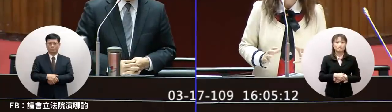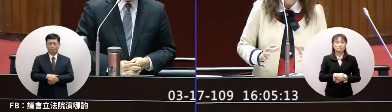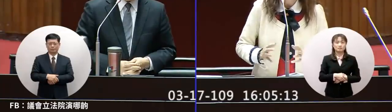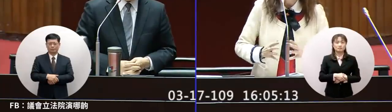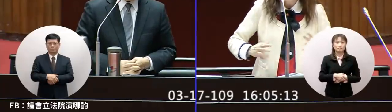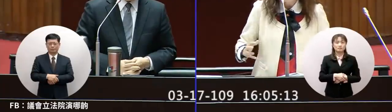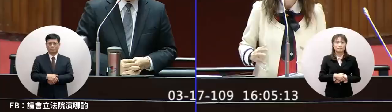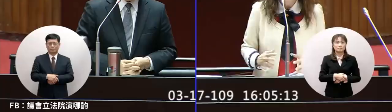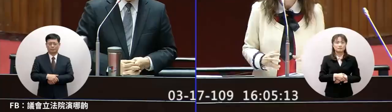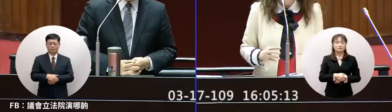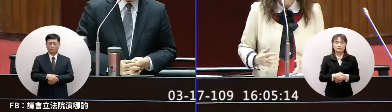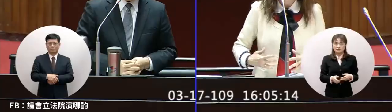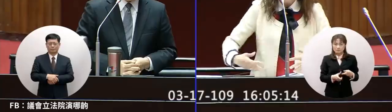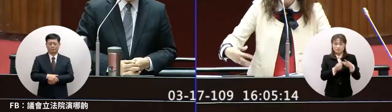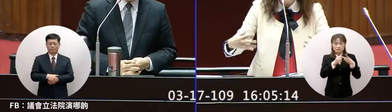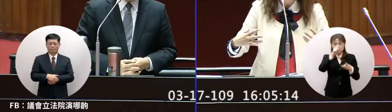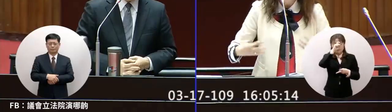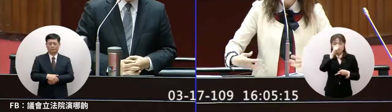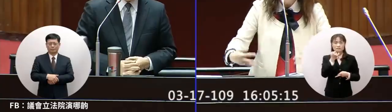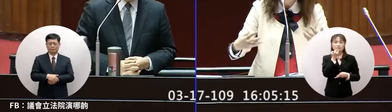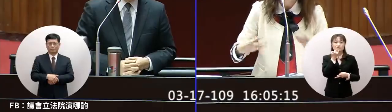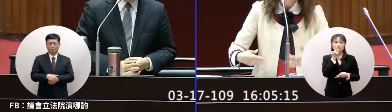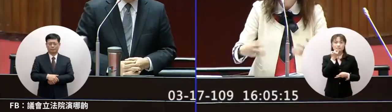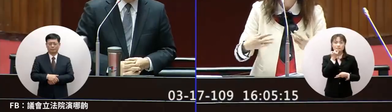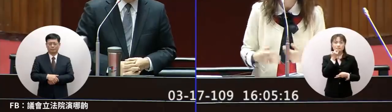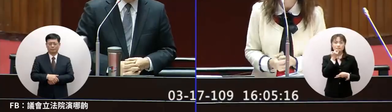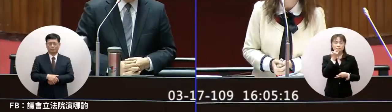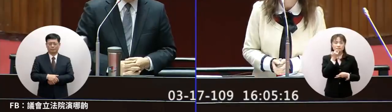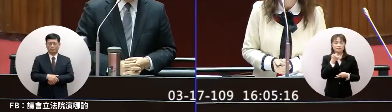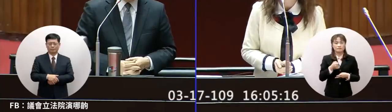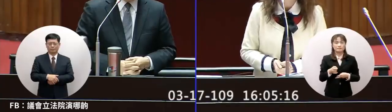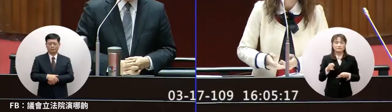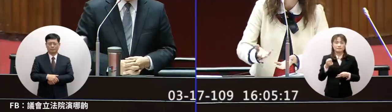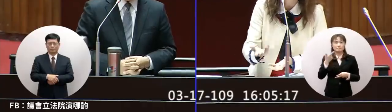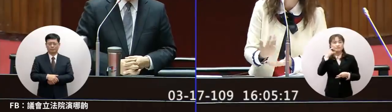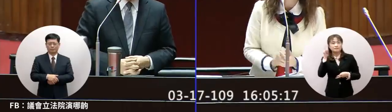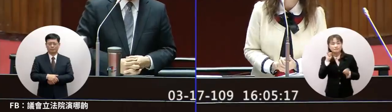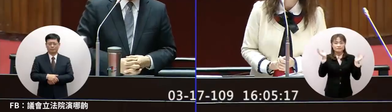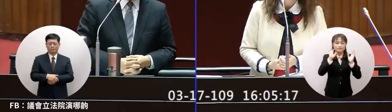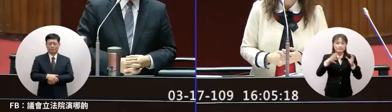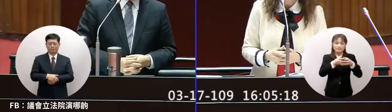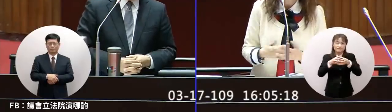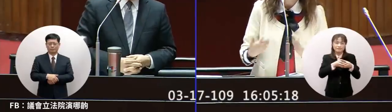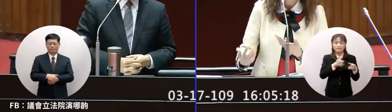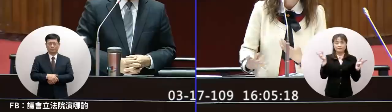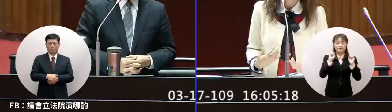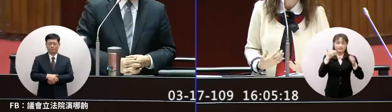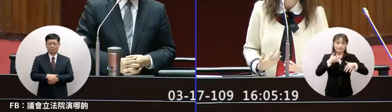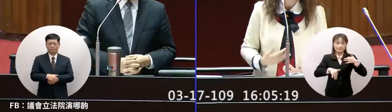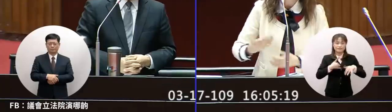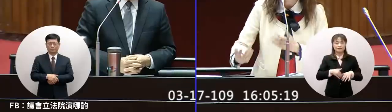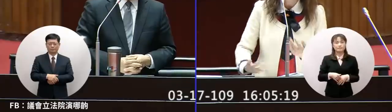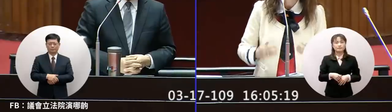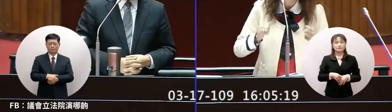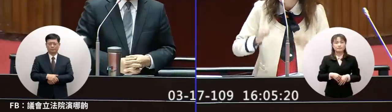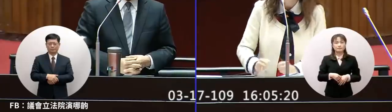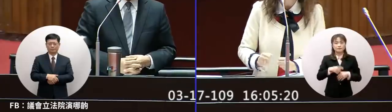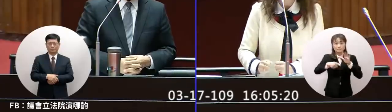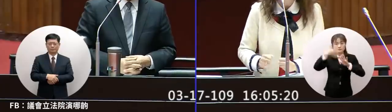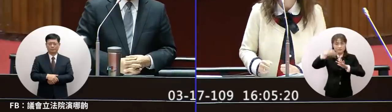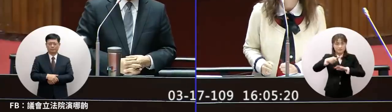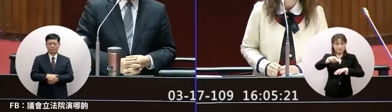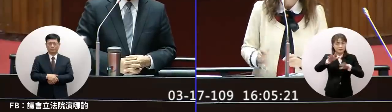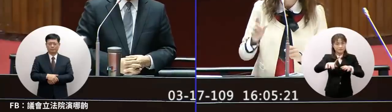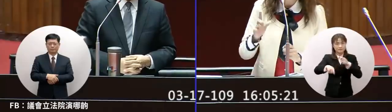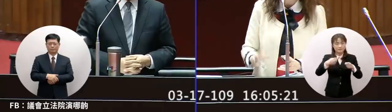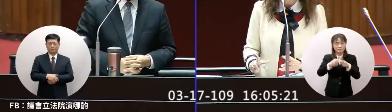是让大家哦可以这个同享天伦之乐嘛。所以一定要你伫今年咱的春节吼，啊，你得安尼真接